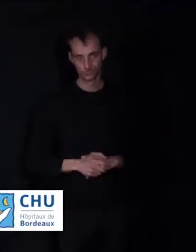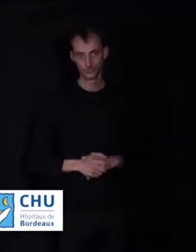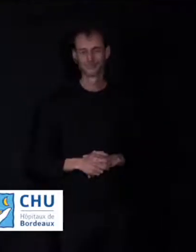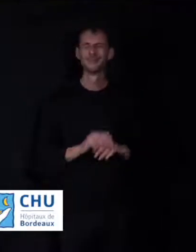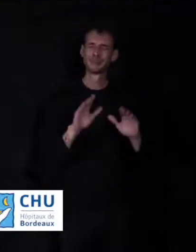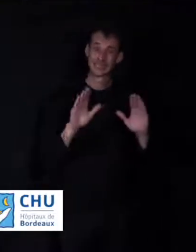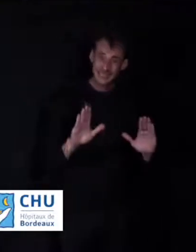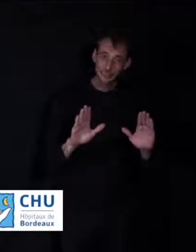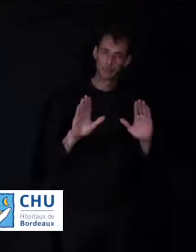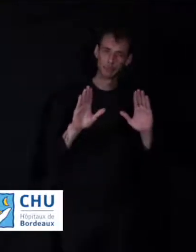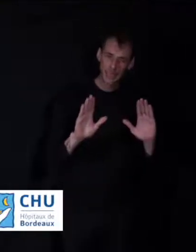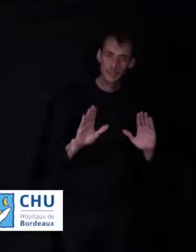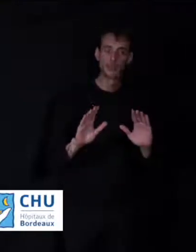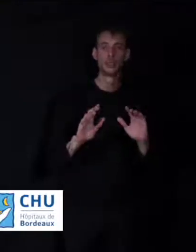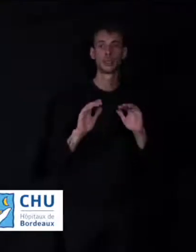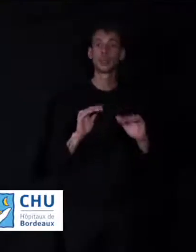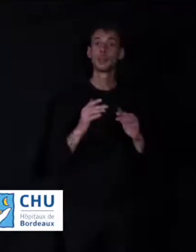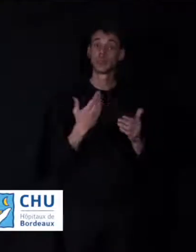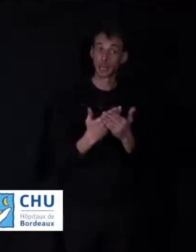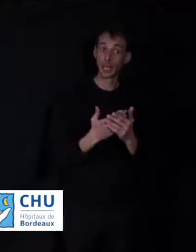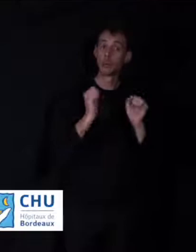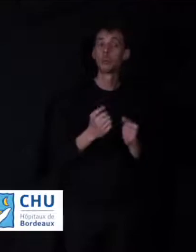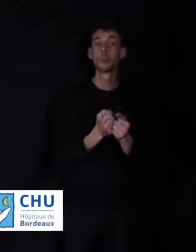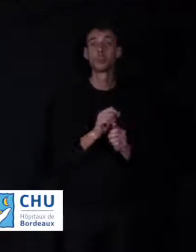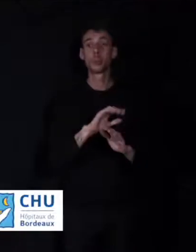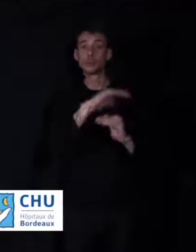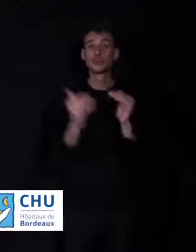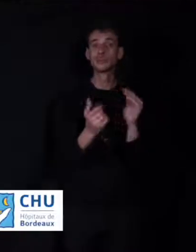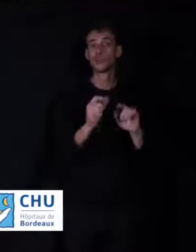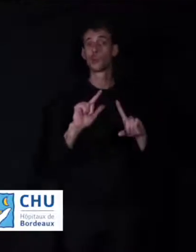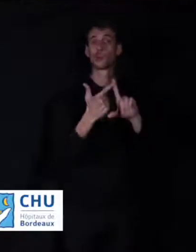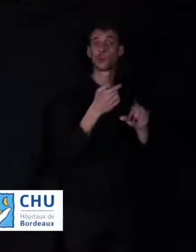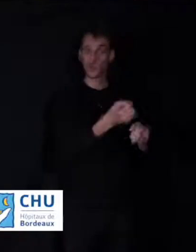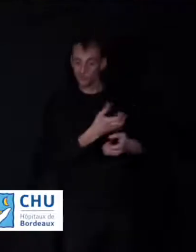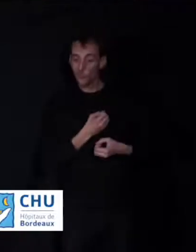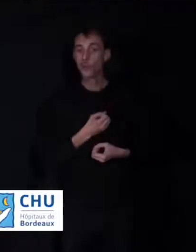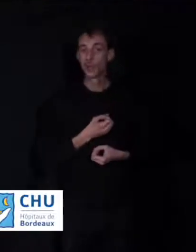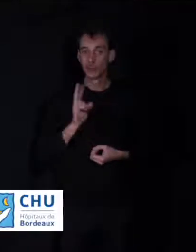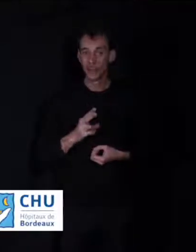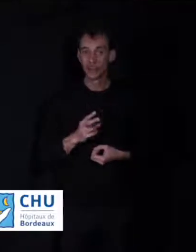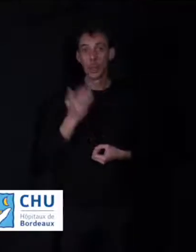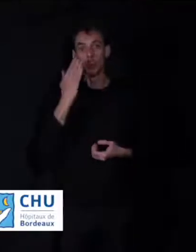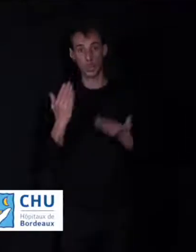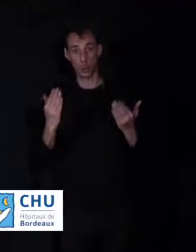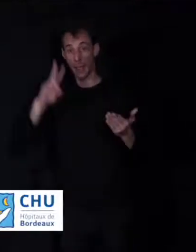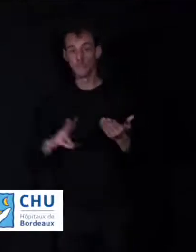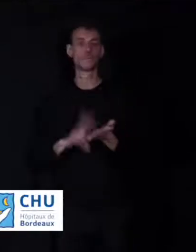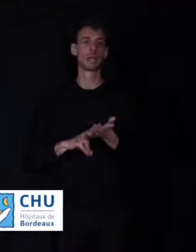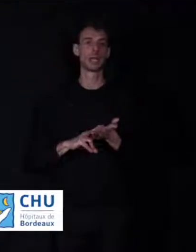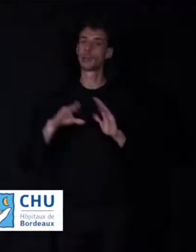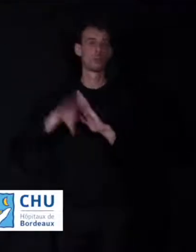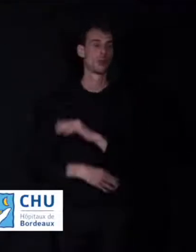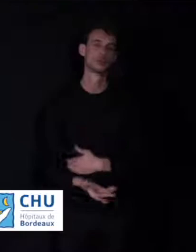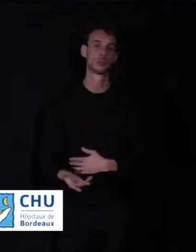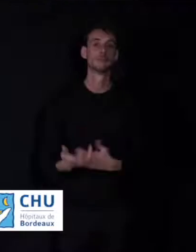souvent, les effets secondaires avancés sont plus rares que ceux que la maladie elle-même induirait. Par exemple, on a rapporté